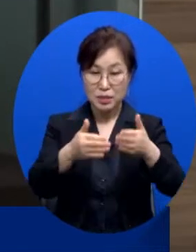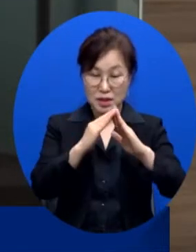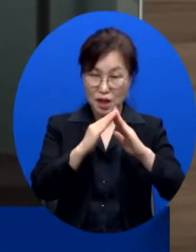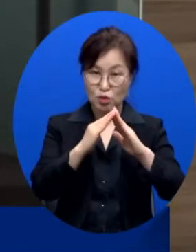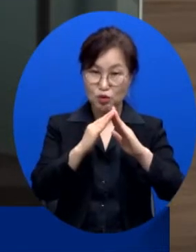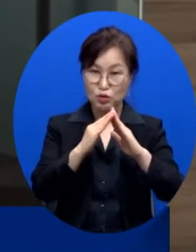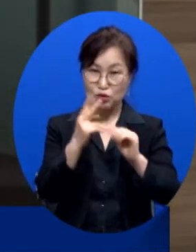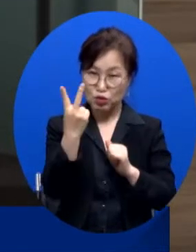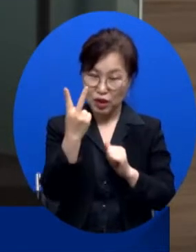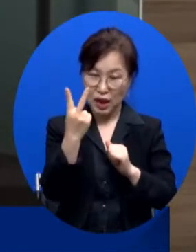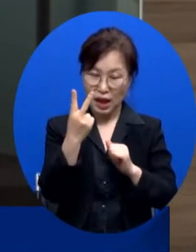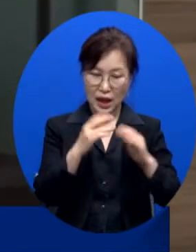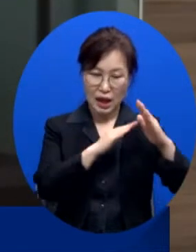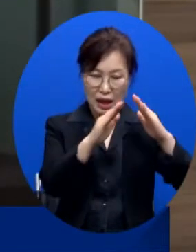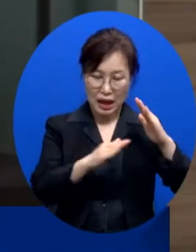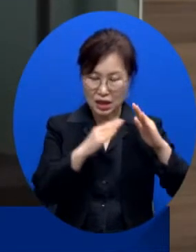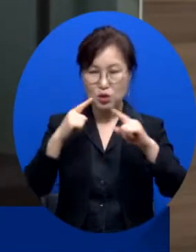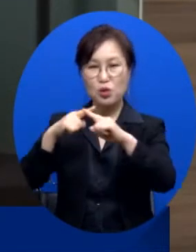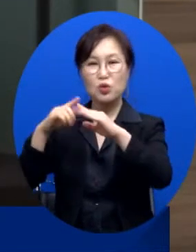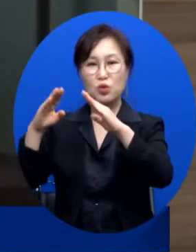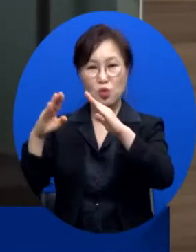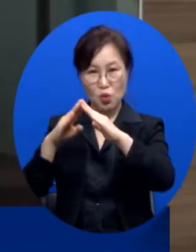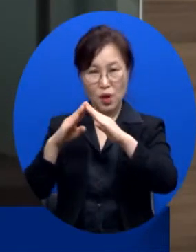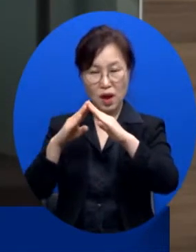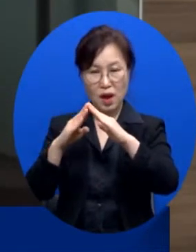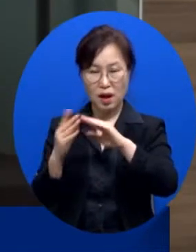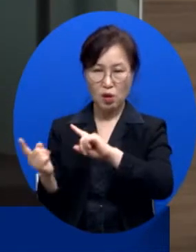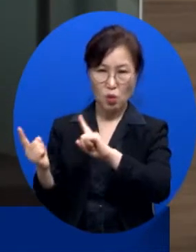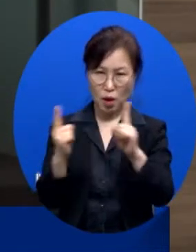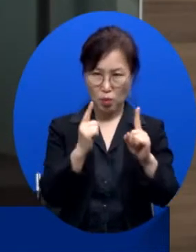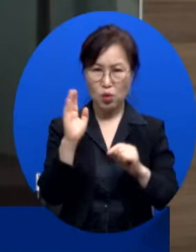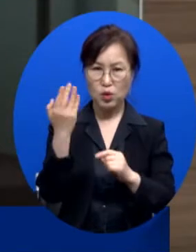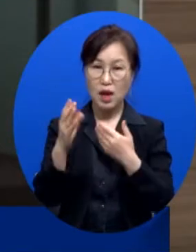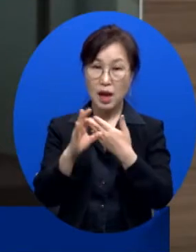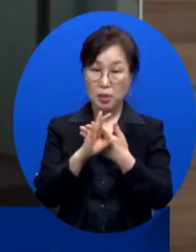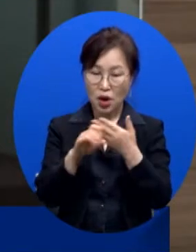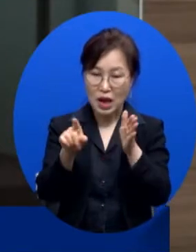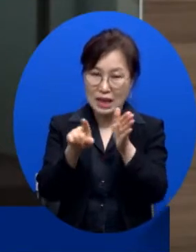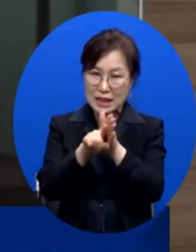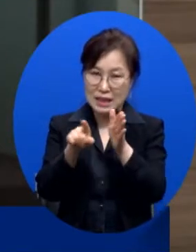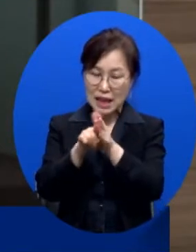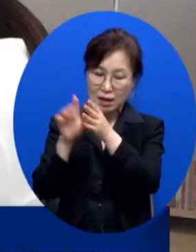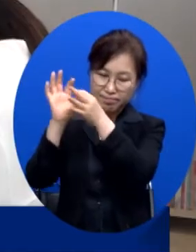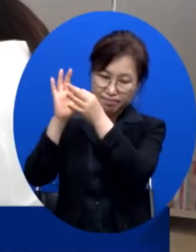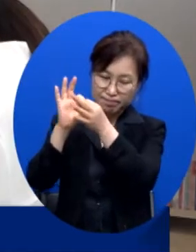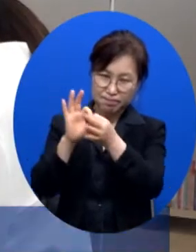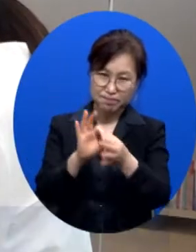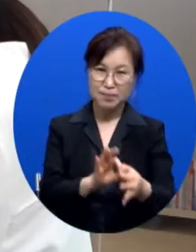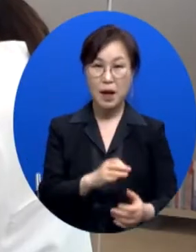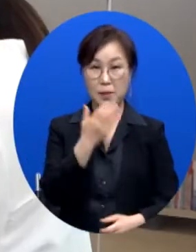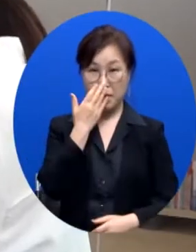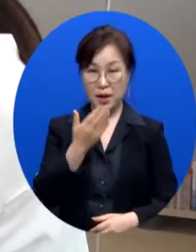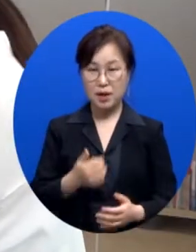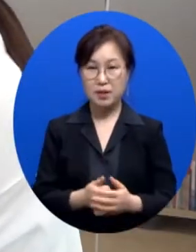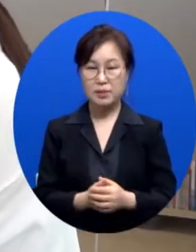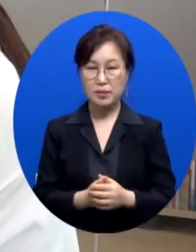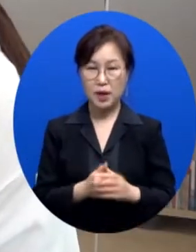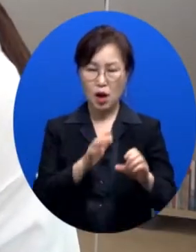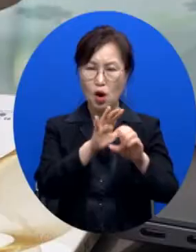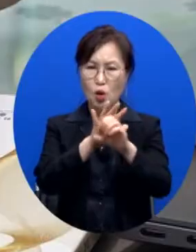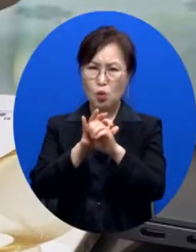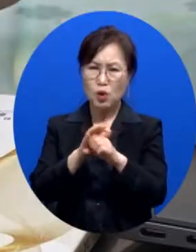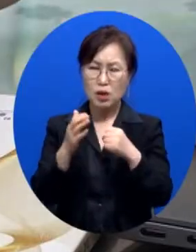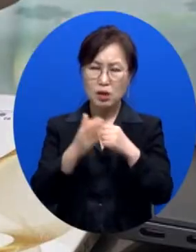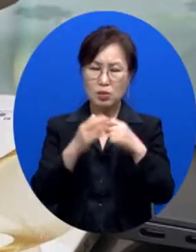그러니까 가정과 교회, 이 공동체가 살아야지만이 신앙의 대가 이제 이어질 수 있기 때문에. 코로나19로